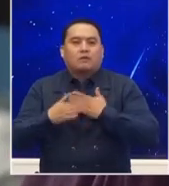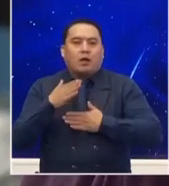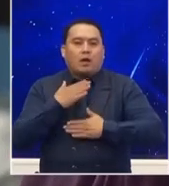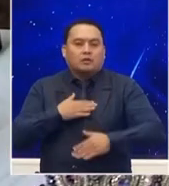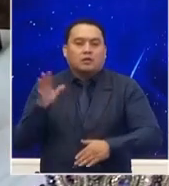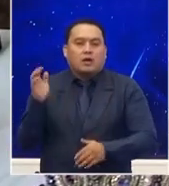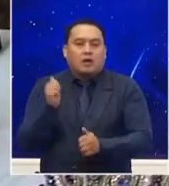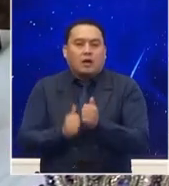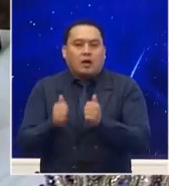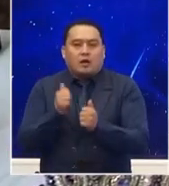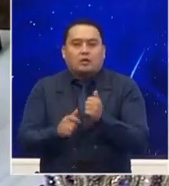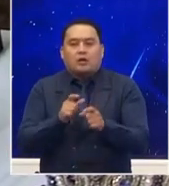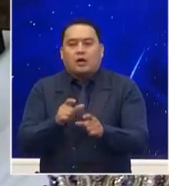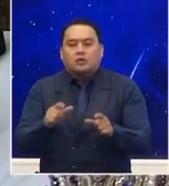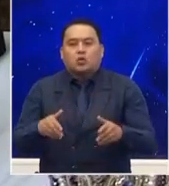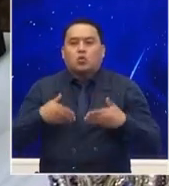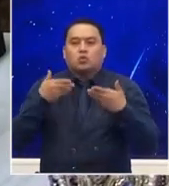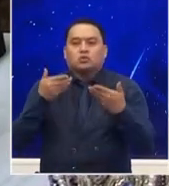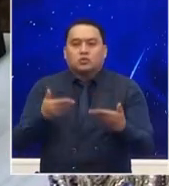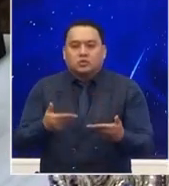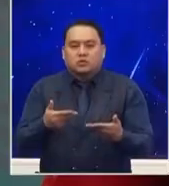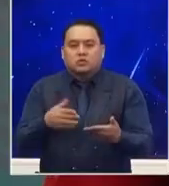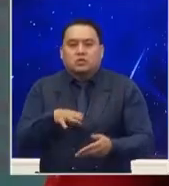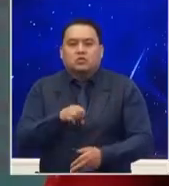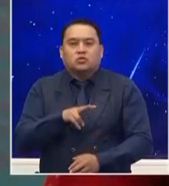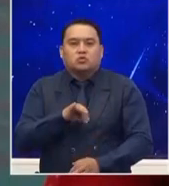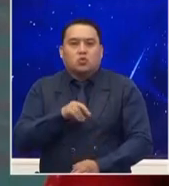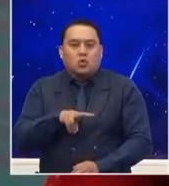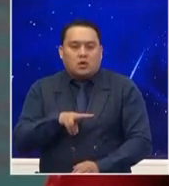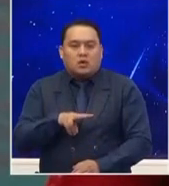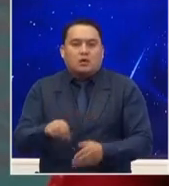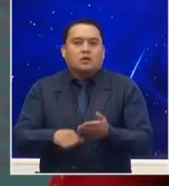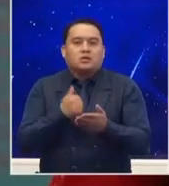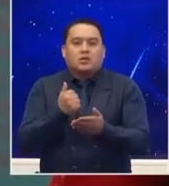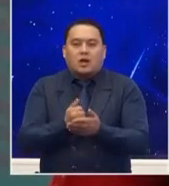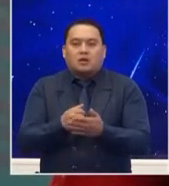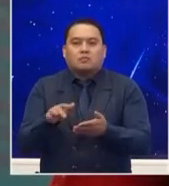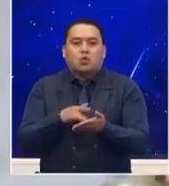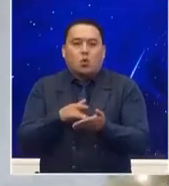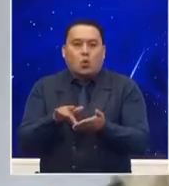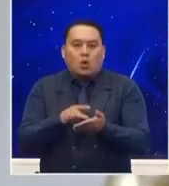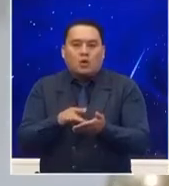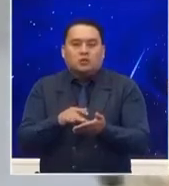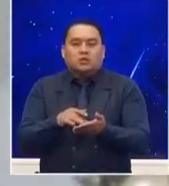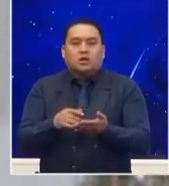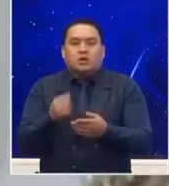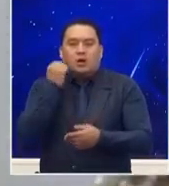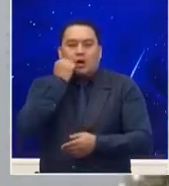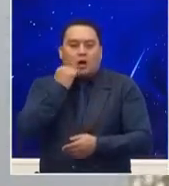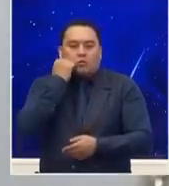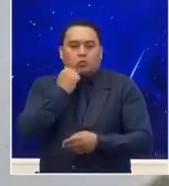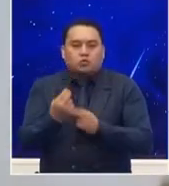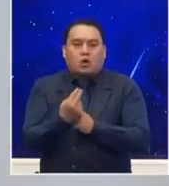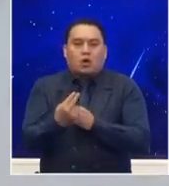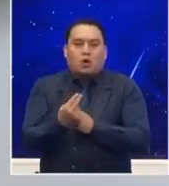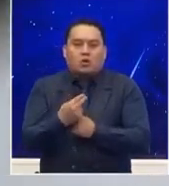Мұнда әр автор бірегей туындыларын ұсынды. Бірі Жеңіскүл Дәулетова, негізгі мамандығы есепші, алайда әжесі баулыған қол өнер